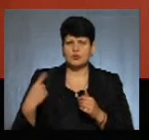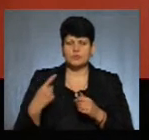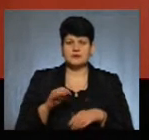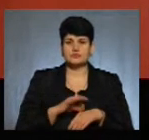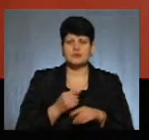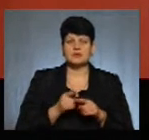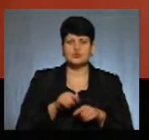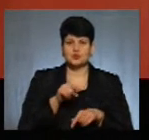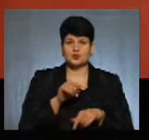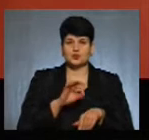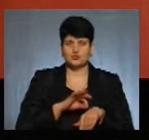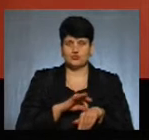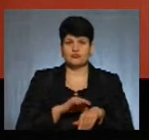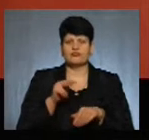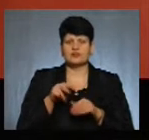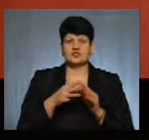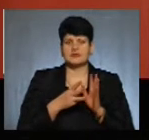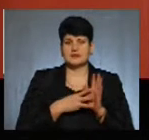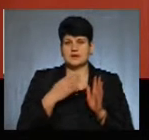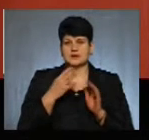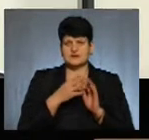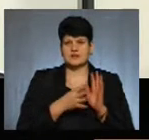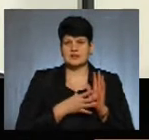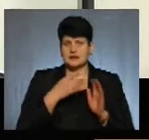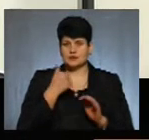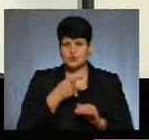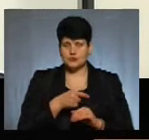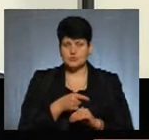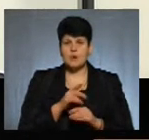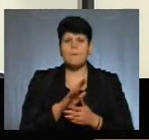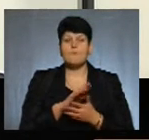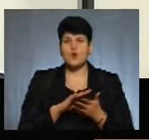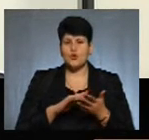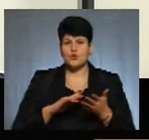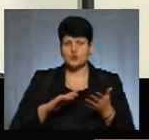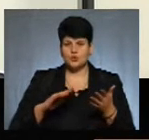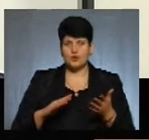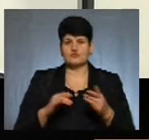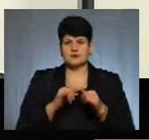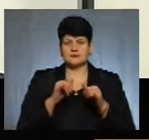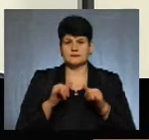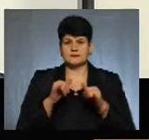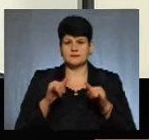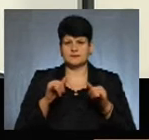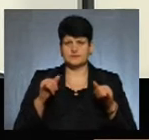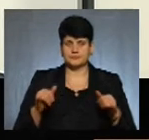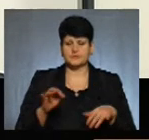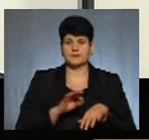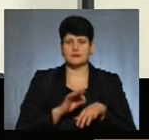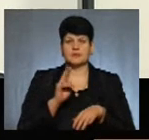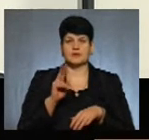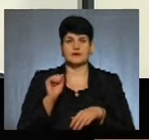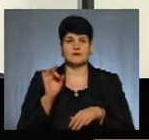захворіли на цей недуг вже в 2019 році? Продовжує тривати прогнозований ріст захворюваності на